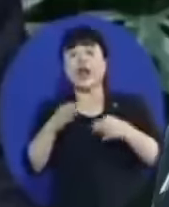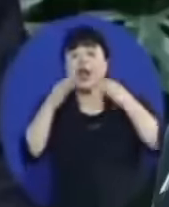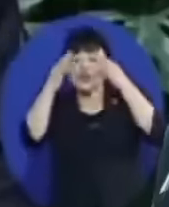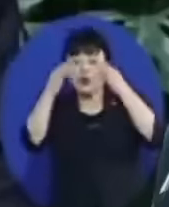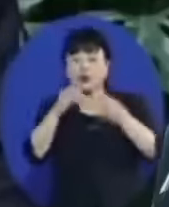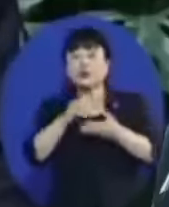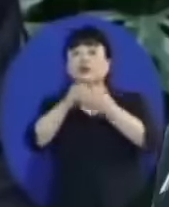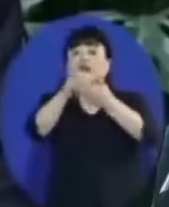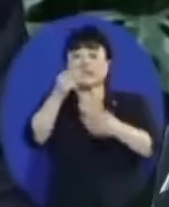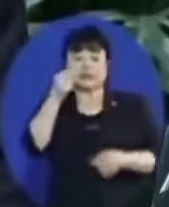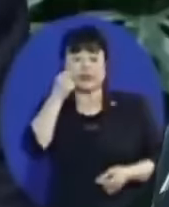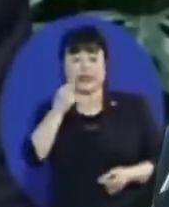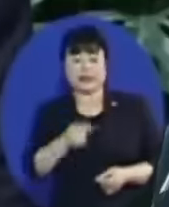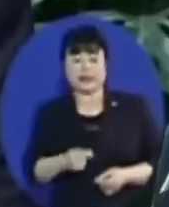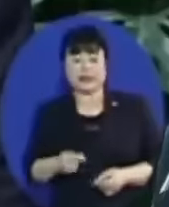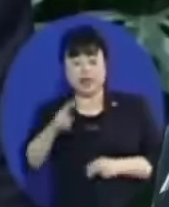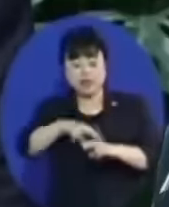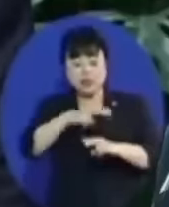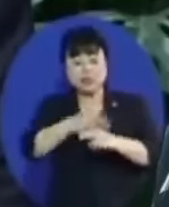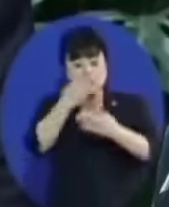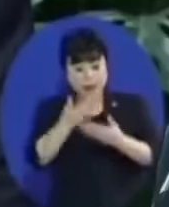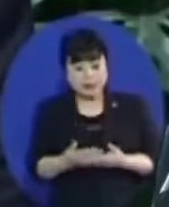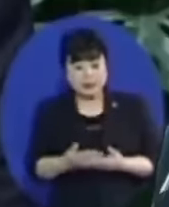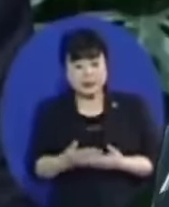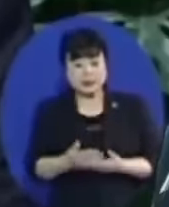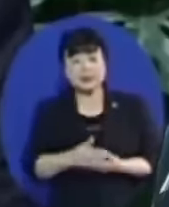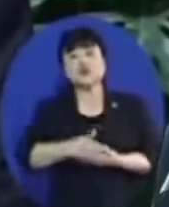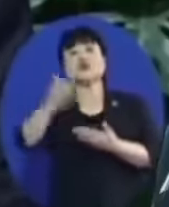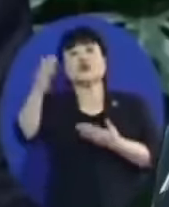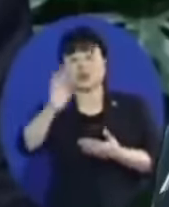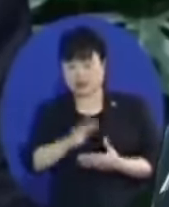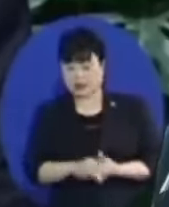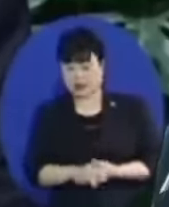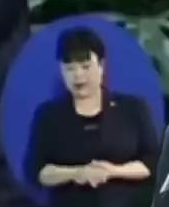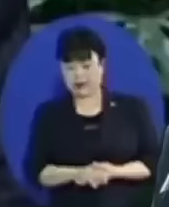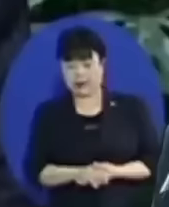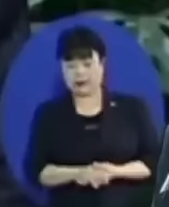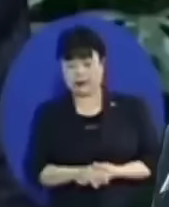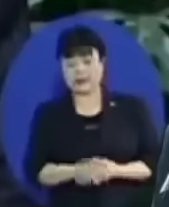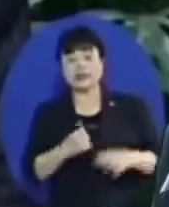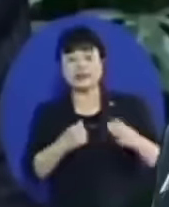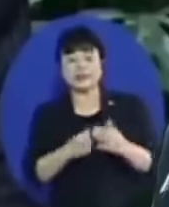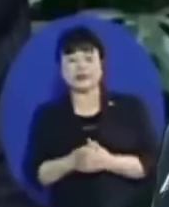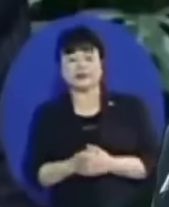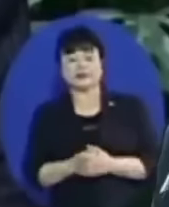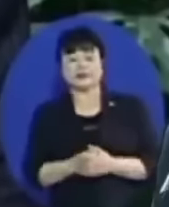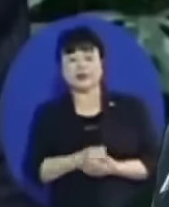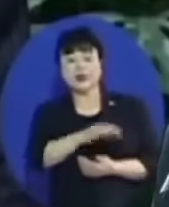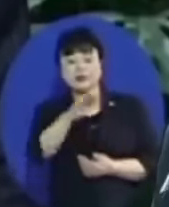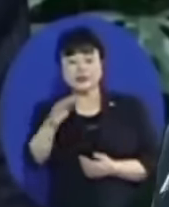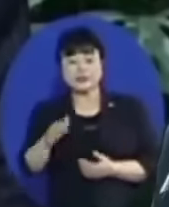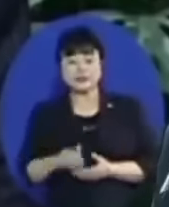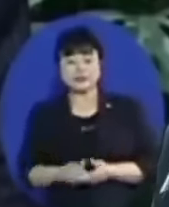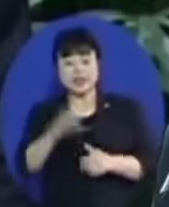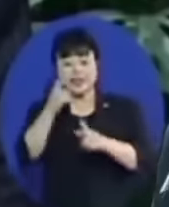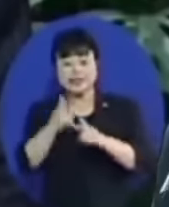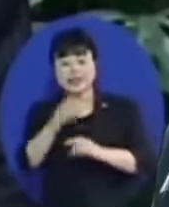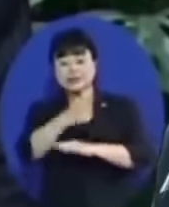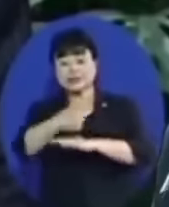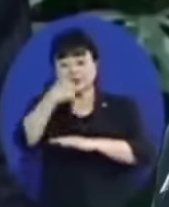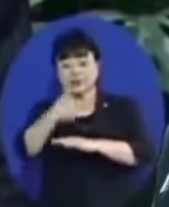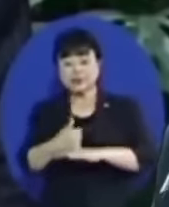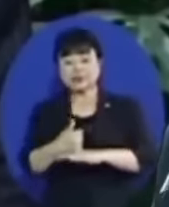노력으로서는 못 들어갑니다. 선물로 받든지 안 그러면 쫓겨나가는 도리밖에 없는 것입니다. 그런데 우리는 예수